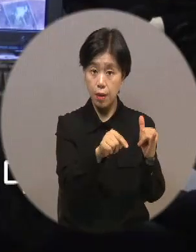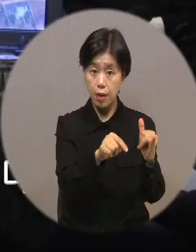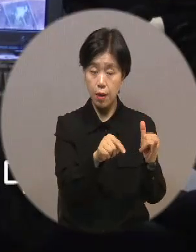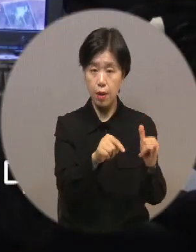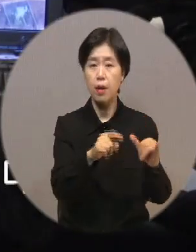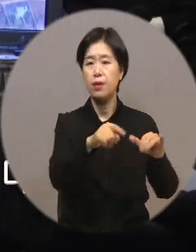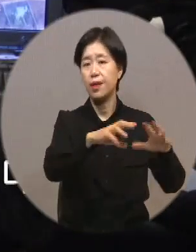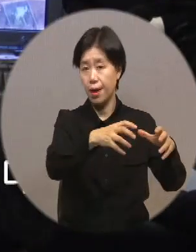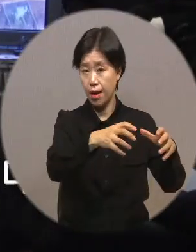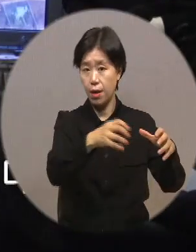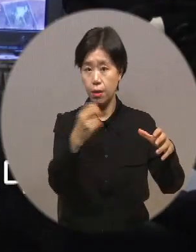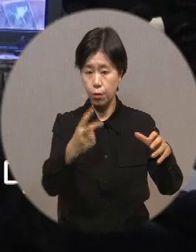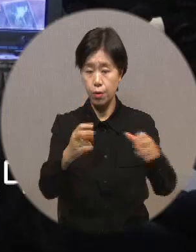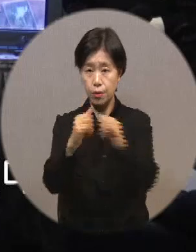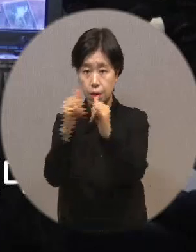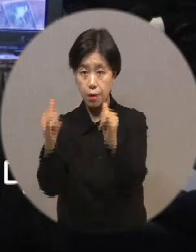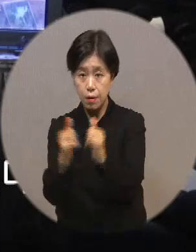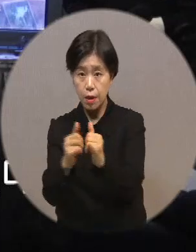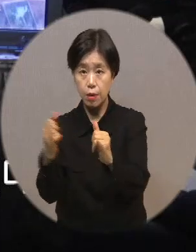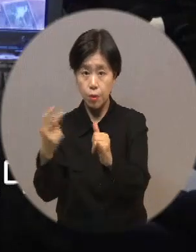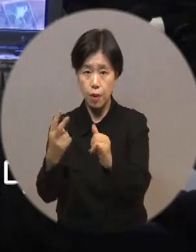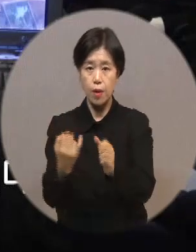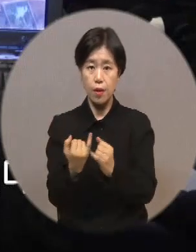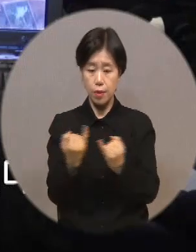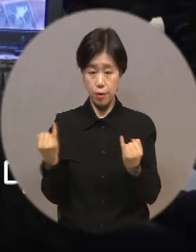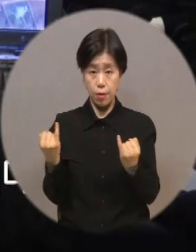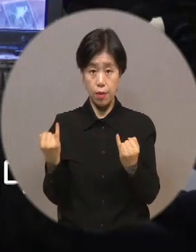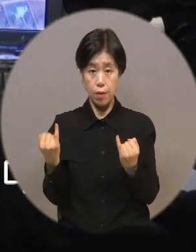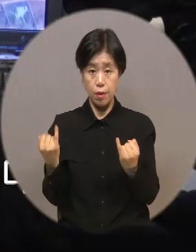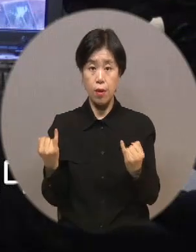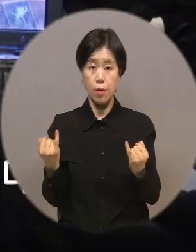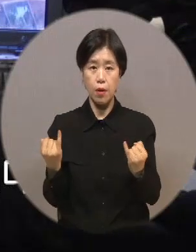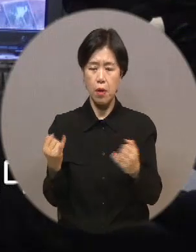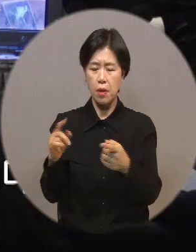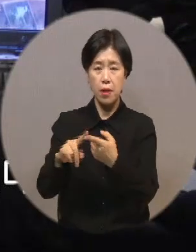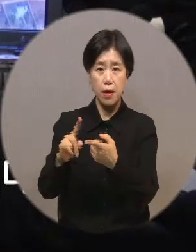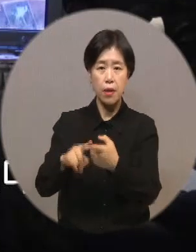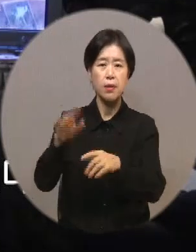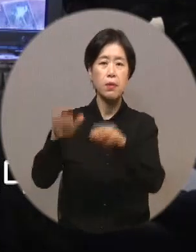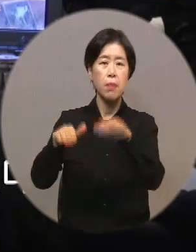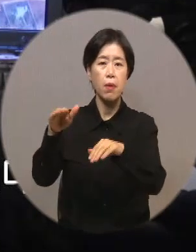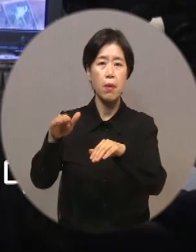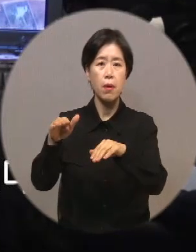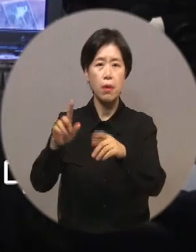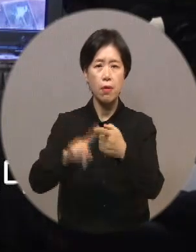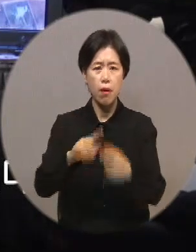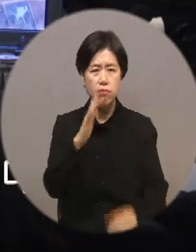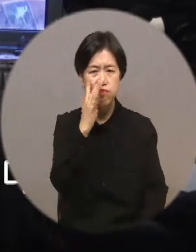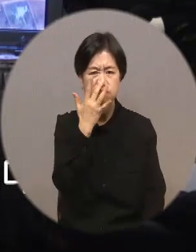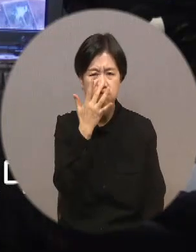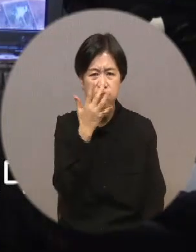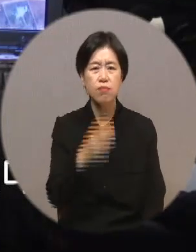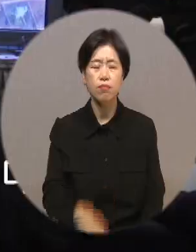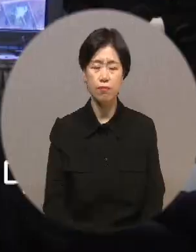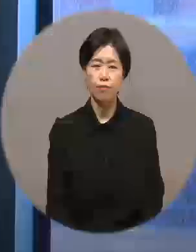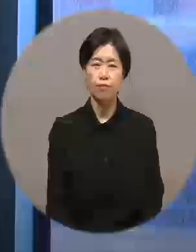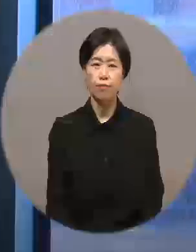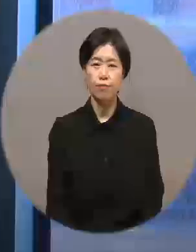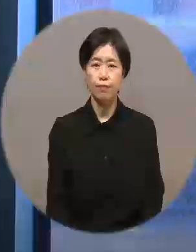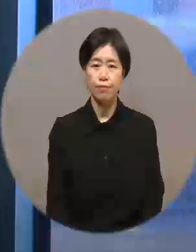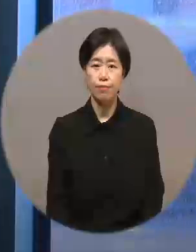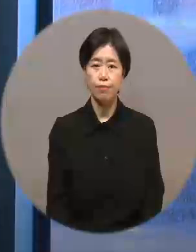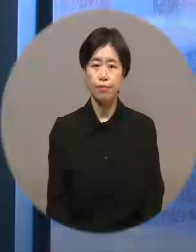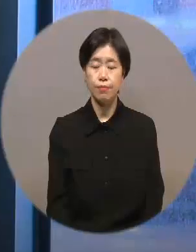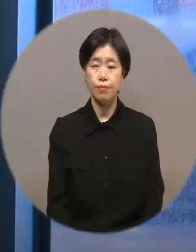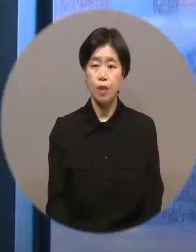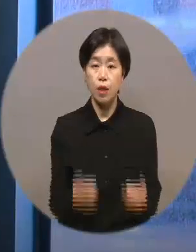당국 그리고 일반 사회 심지어는 여성까지도 여성에 대한 차별이 뭔지에 대한 인식이 굉장히 결여돼 있다. 또